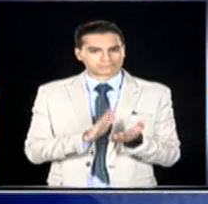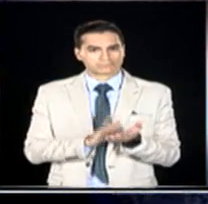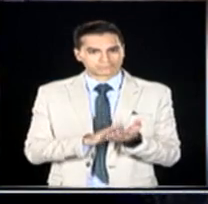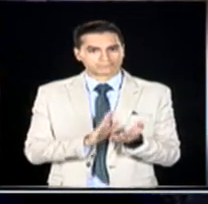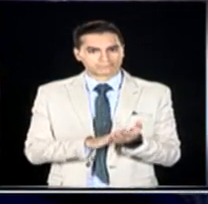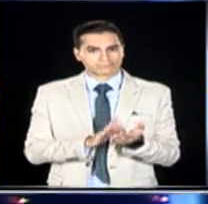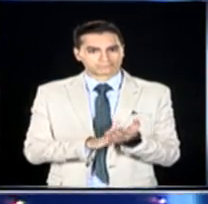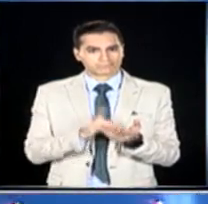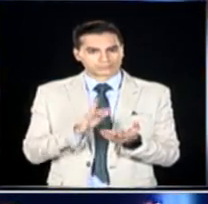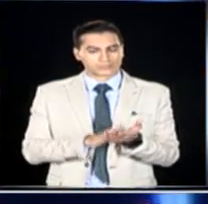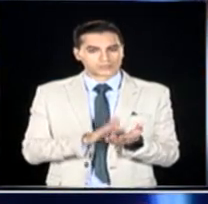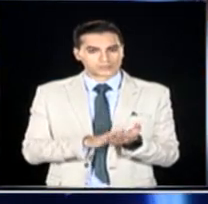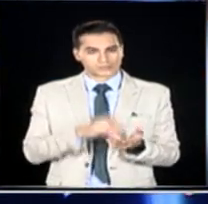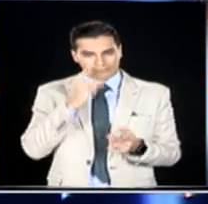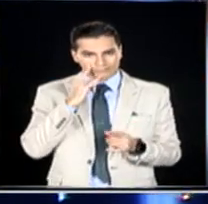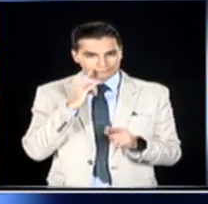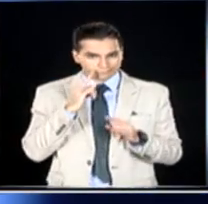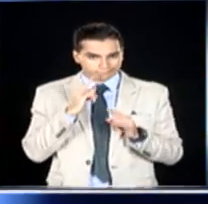برافو يا حماد.